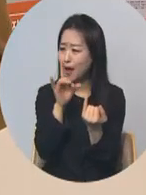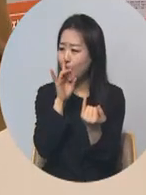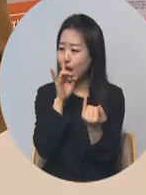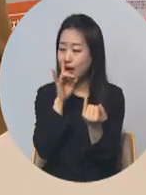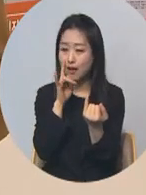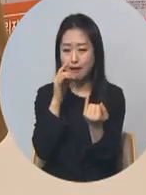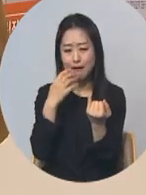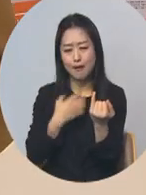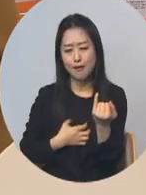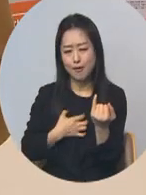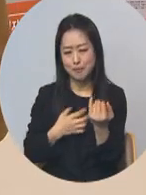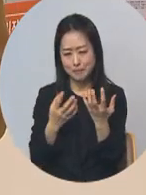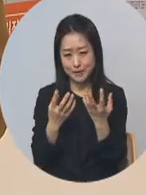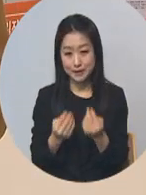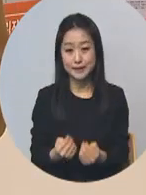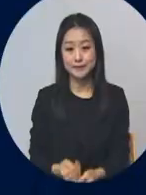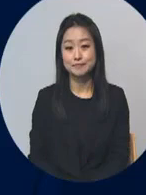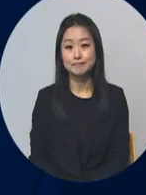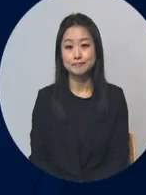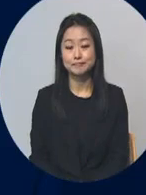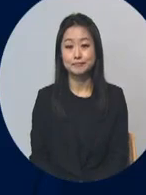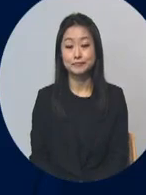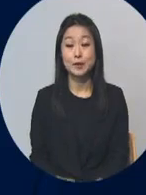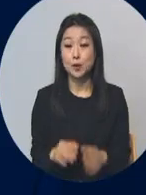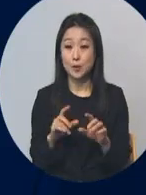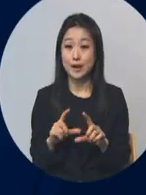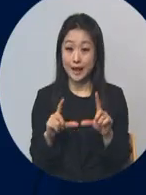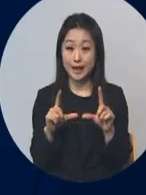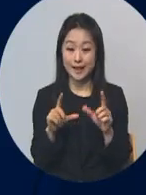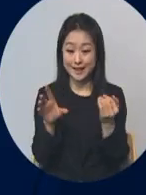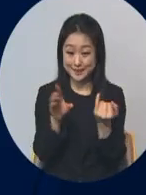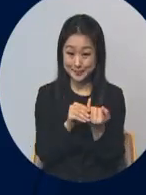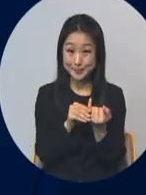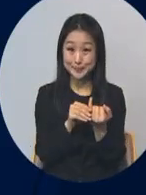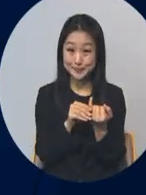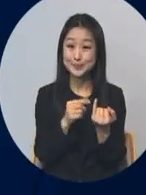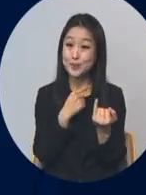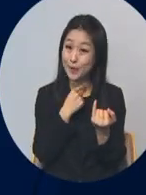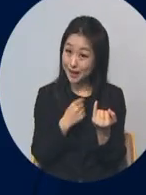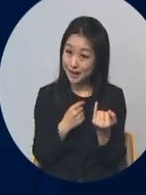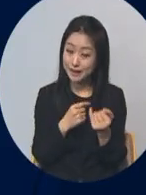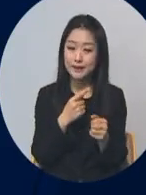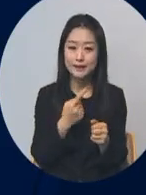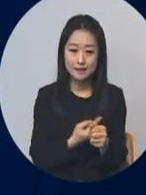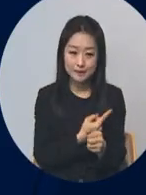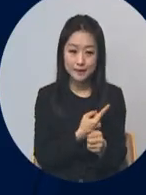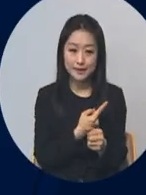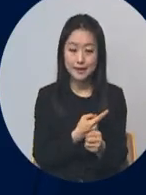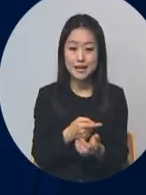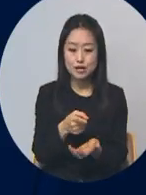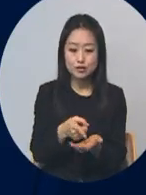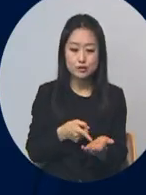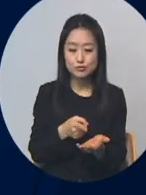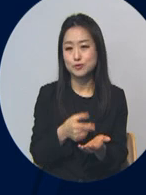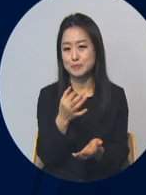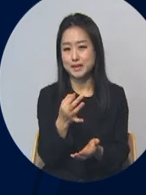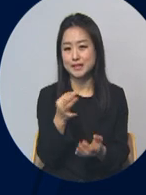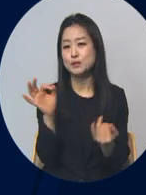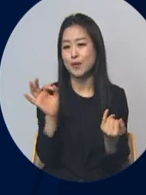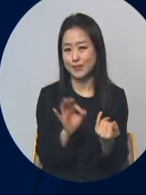부부가 늘어난 것으로 나타났습니다 올해부터는 난임 시술을 희망하는 모든 부부에게 국가가 시술 비용을